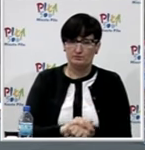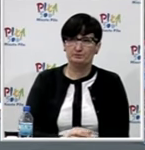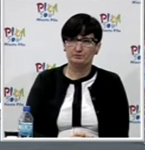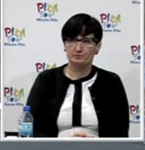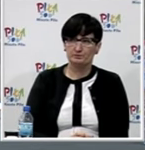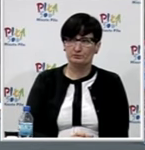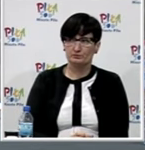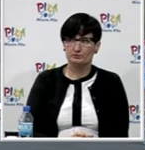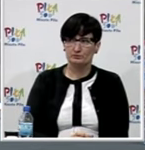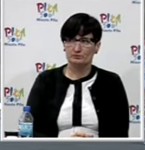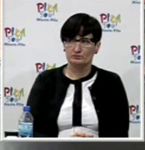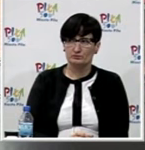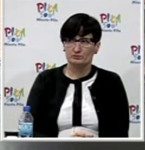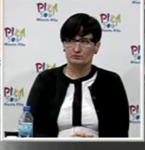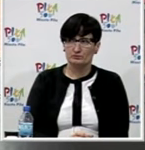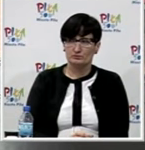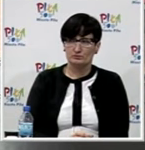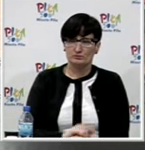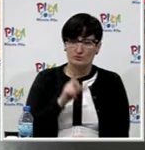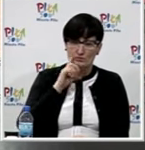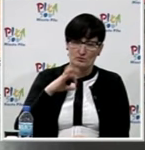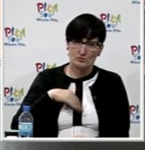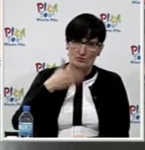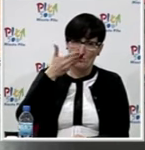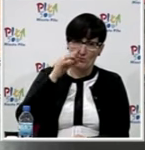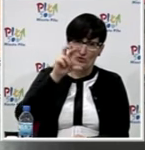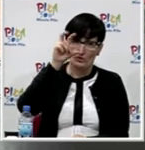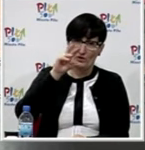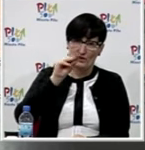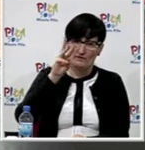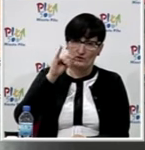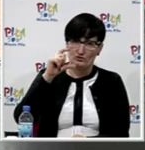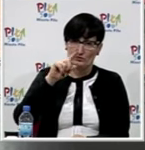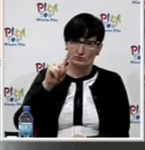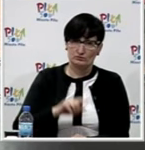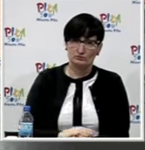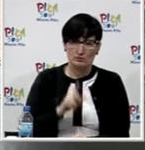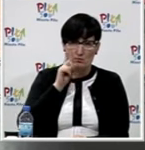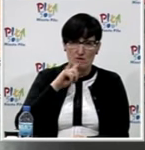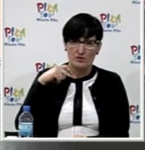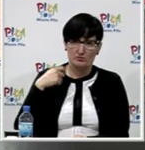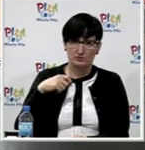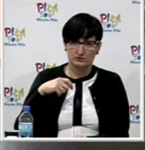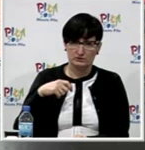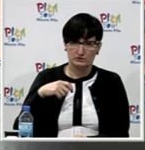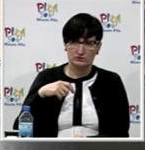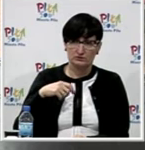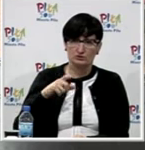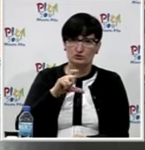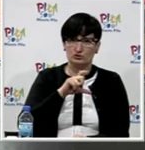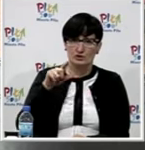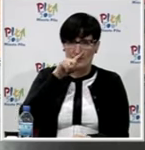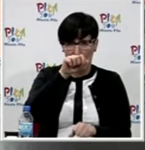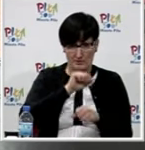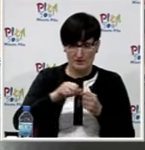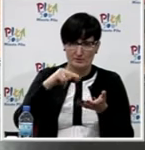do pracy. Bardzo proszę, pan przewodniczący Muchewicz. Jeszcze króciutkie pytanie. Panie prezydencie, czy tam również są zaplanowane parkingi